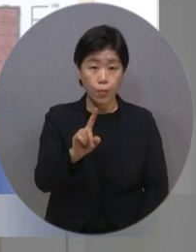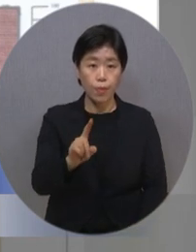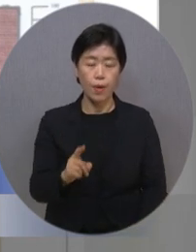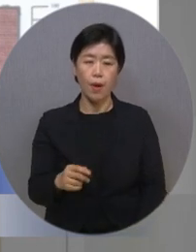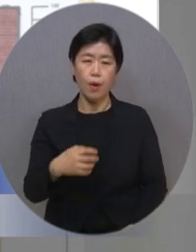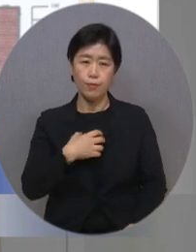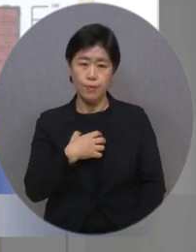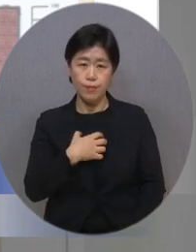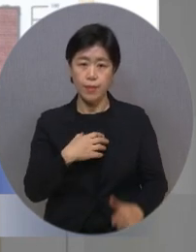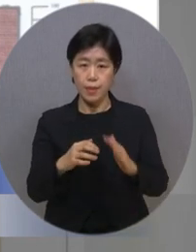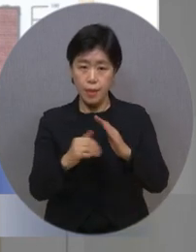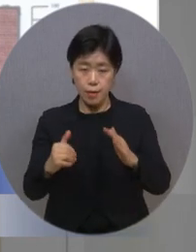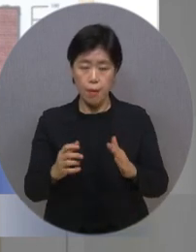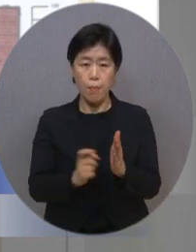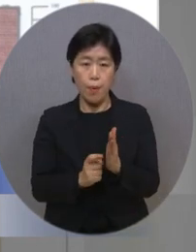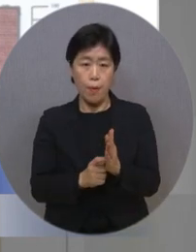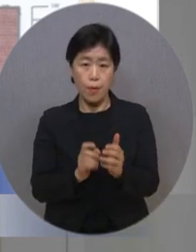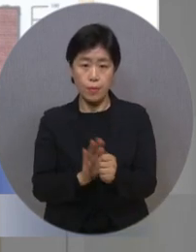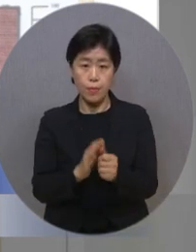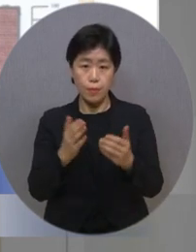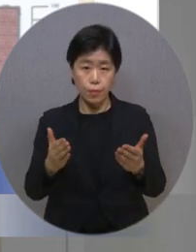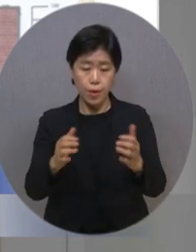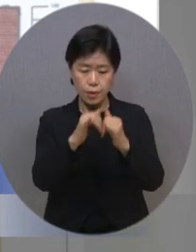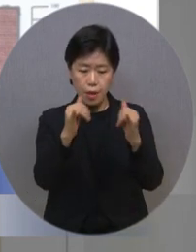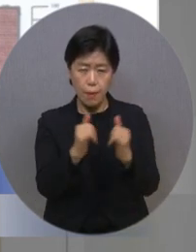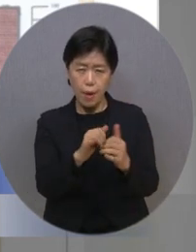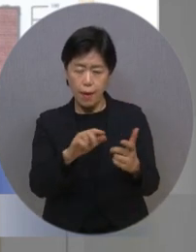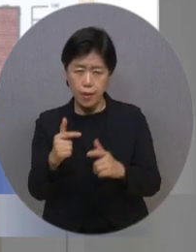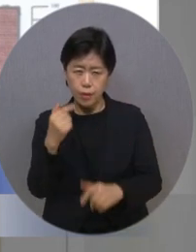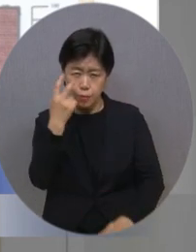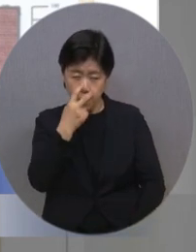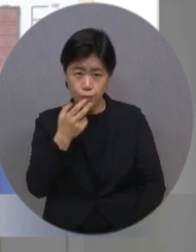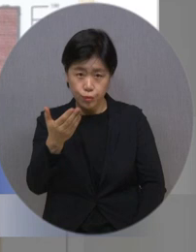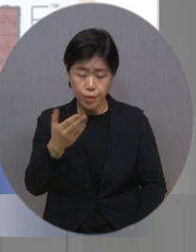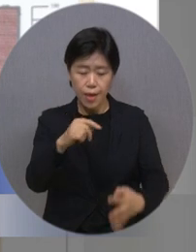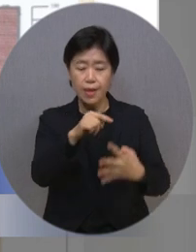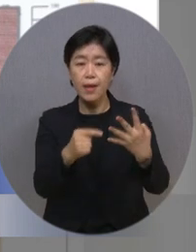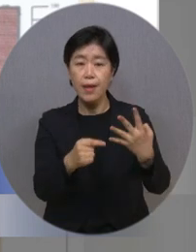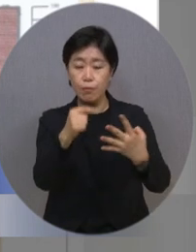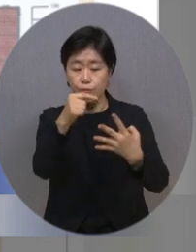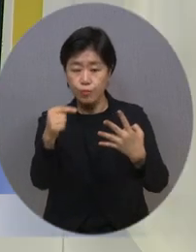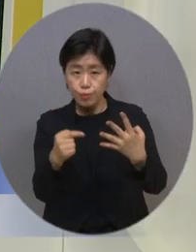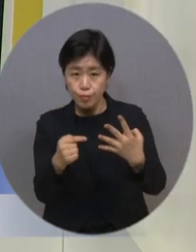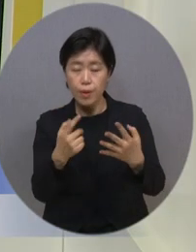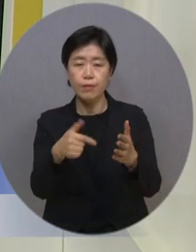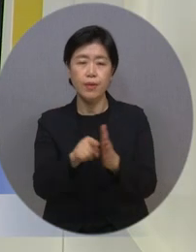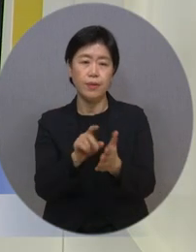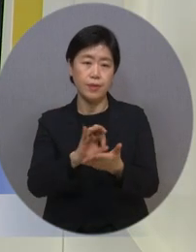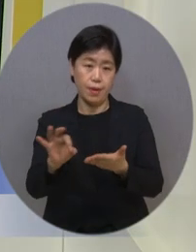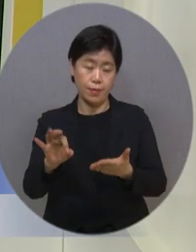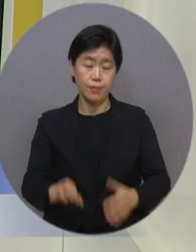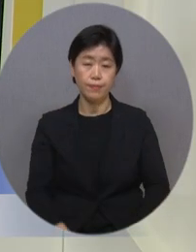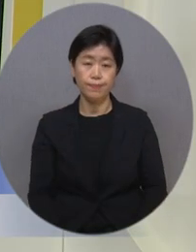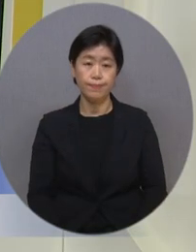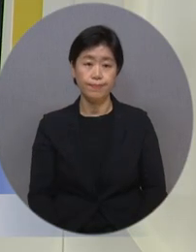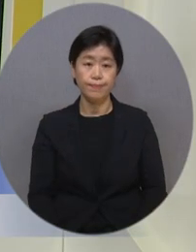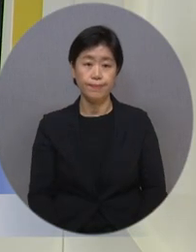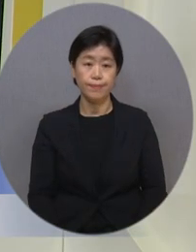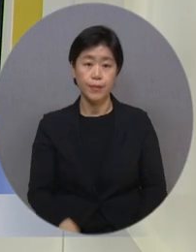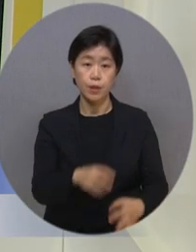위기과정 긴급지원 사회적 돌봄 지원 등 4대 지원 분야에 사용됩니다 다음